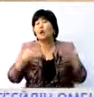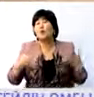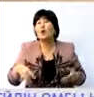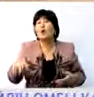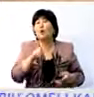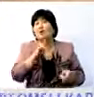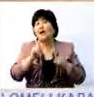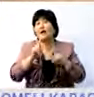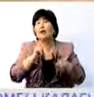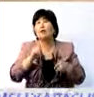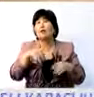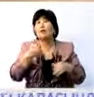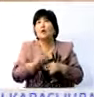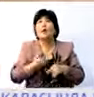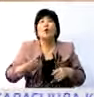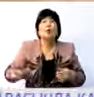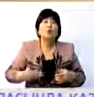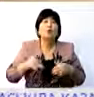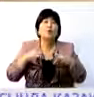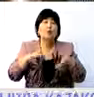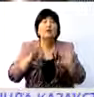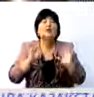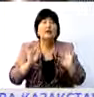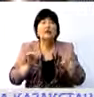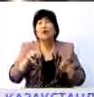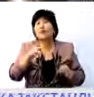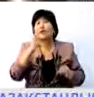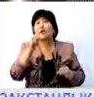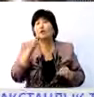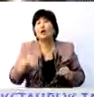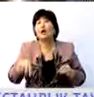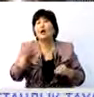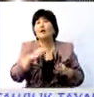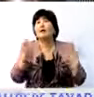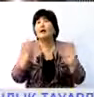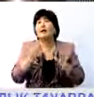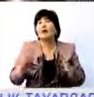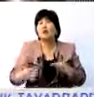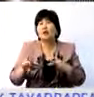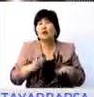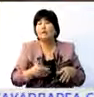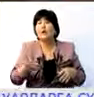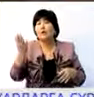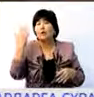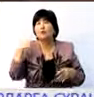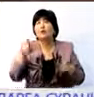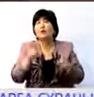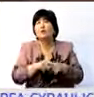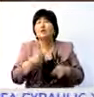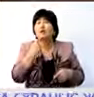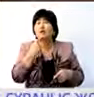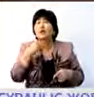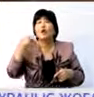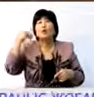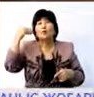республикалық конференцияның өрелі өңірімізде ұйымдастырылуы заңды да. Мұстафа Шоқай алағыын тағдырмен арпалса жүріп, сүлдесін сүйреткен сүреңсіз қоғамда